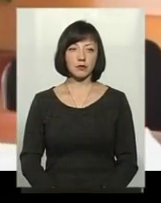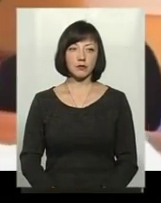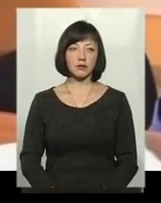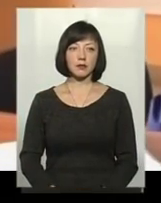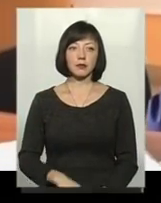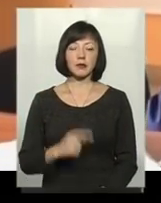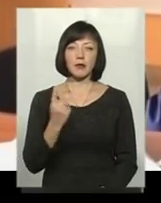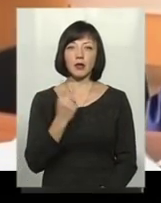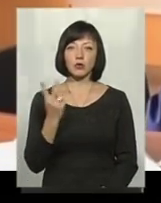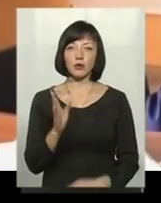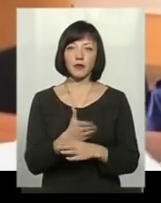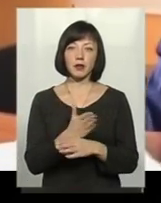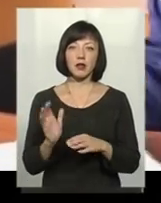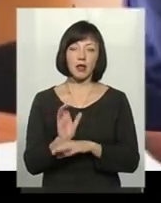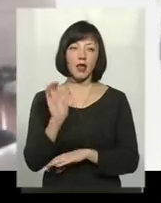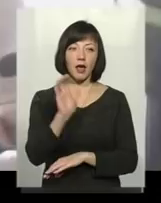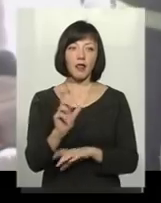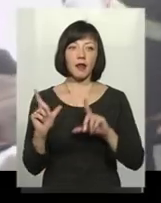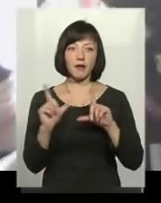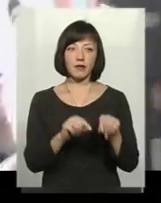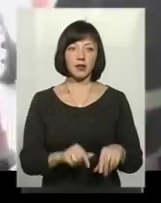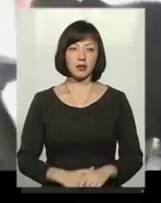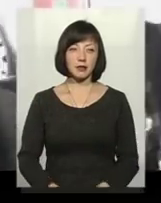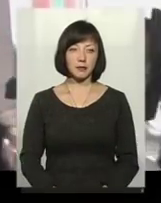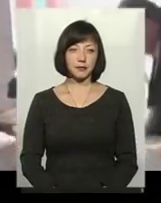Перший, друге відділення на виїзд.